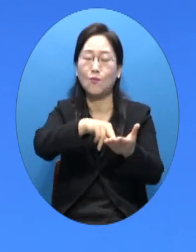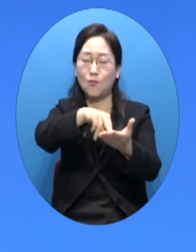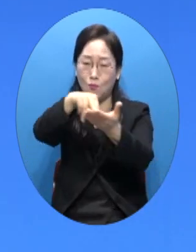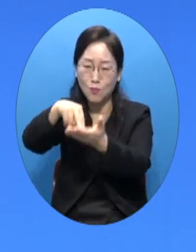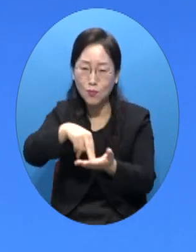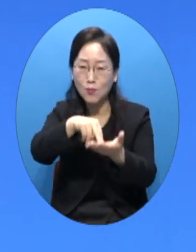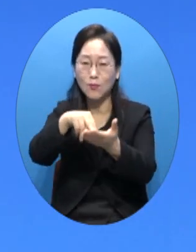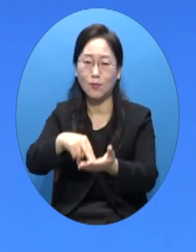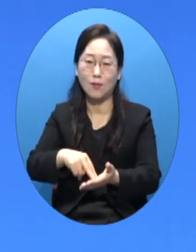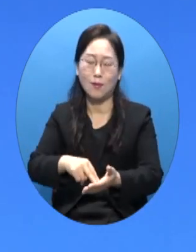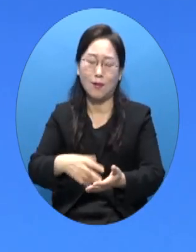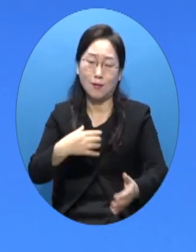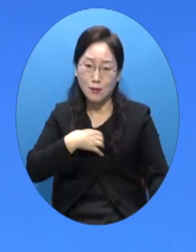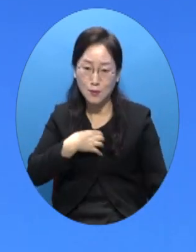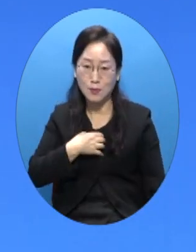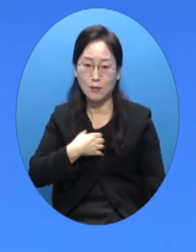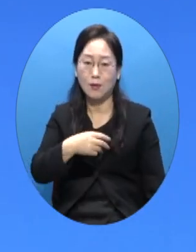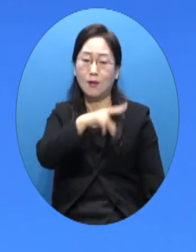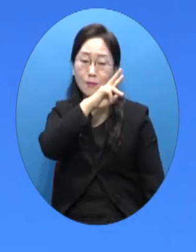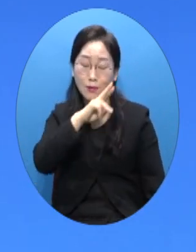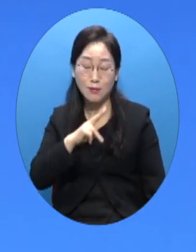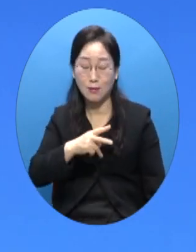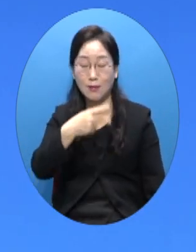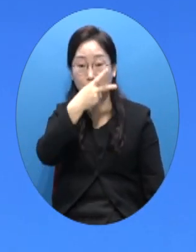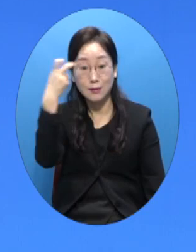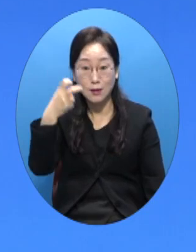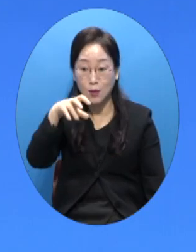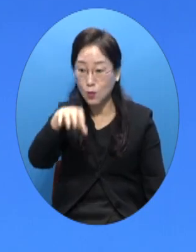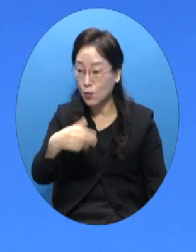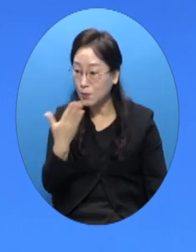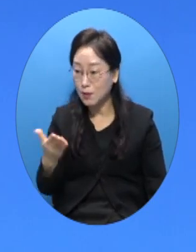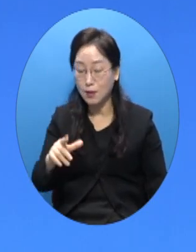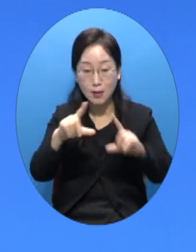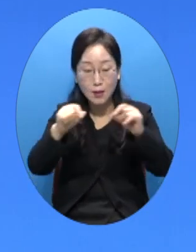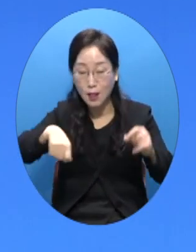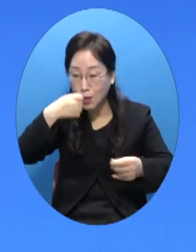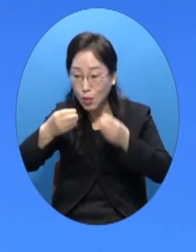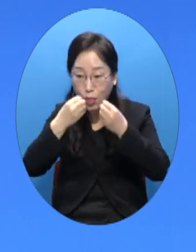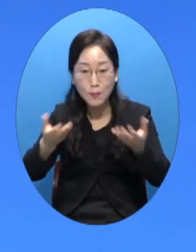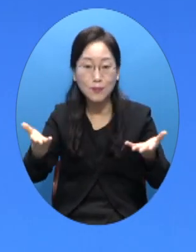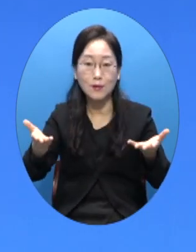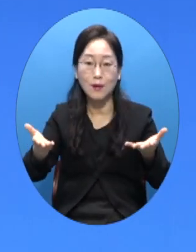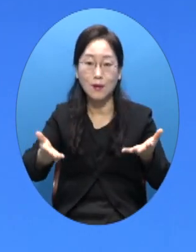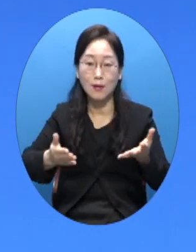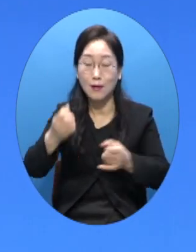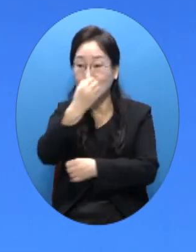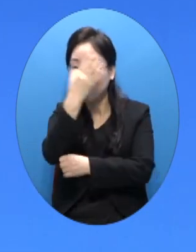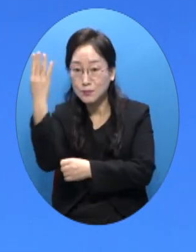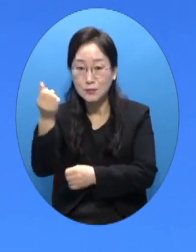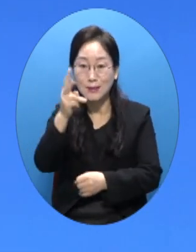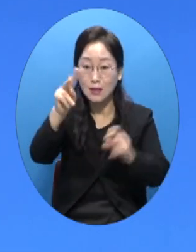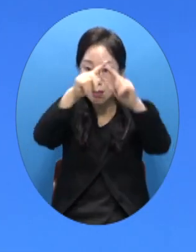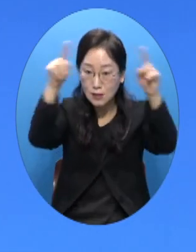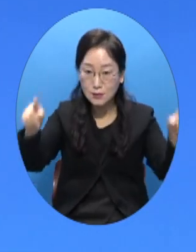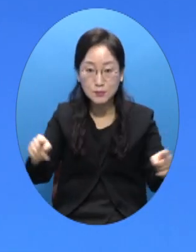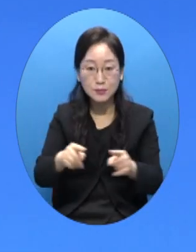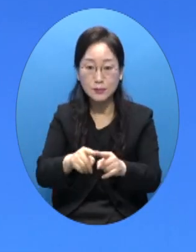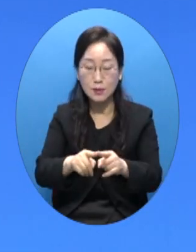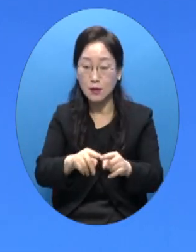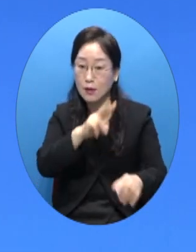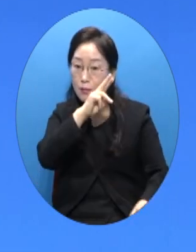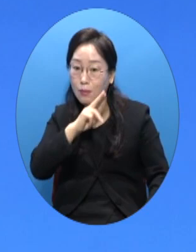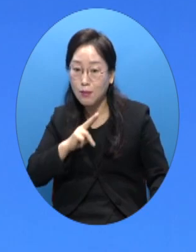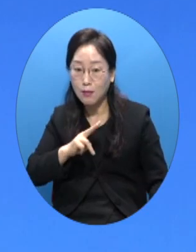환경입니다 편히 누워 잘 것도 마땅히 먹을 음식도 신문도 TV 어떤 편의도